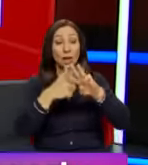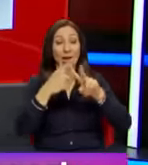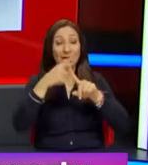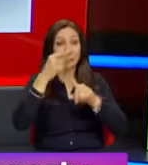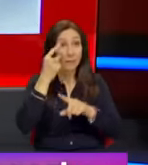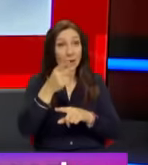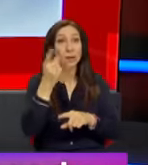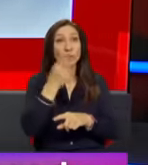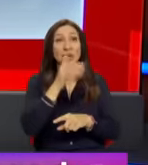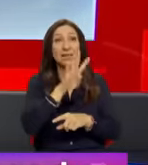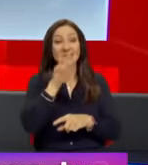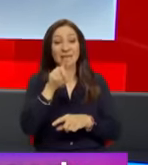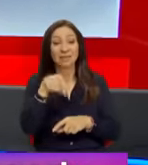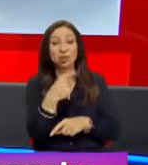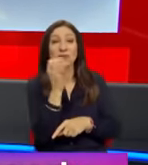Çavuşoğlu.